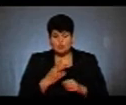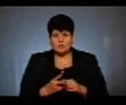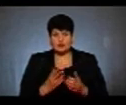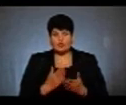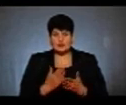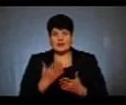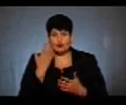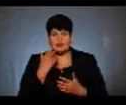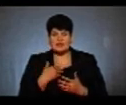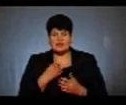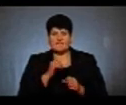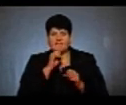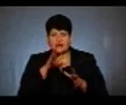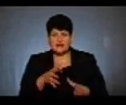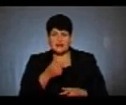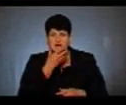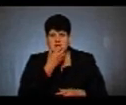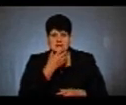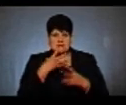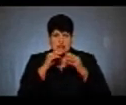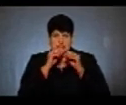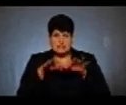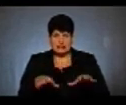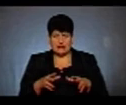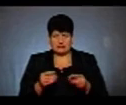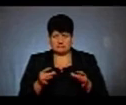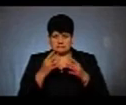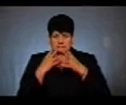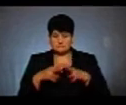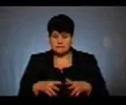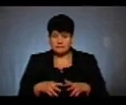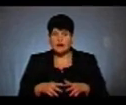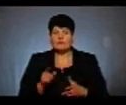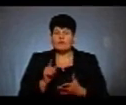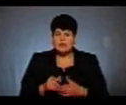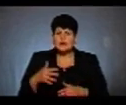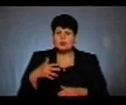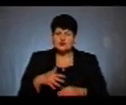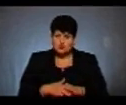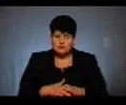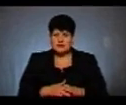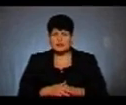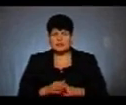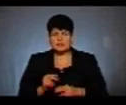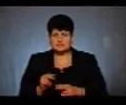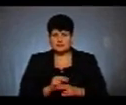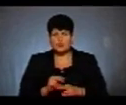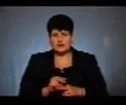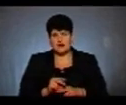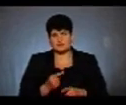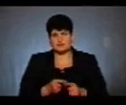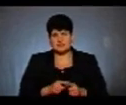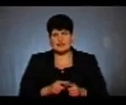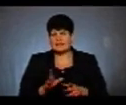із слиною віруса. Так що тут дуже важливий момент. Повинні розуміння і вакцинопрофілактика, такі головні моменти.